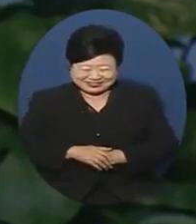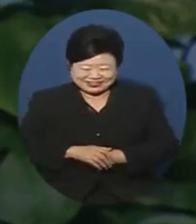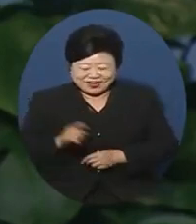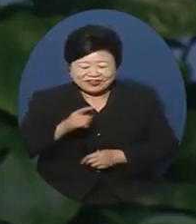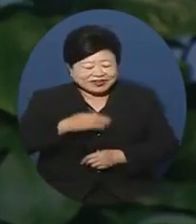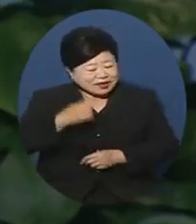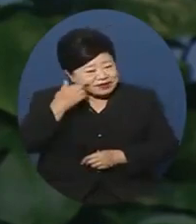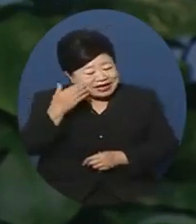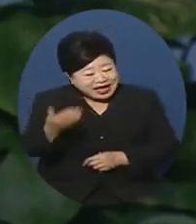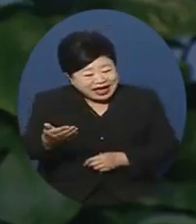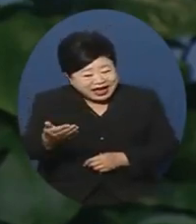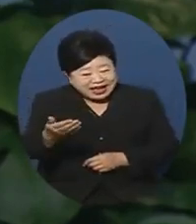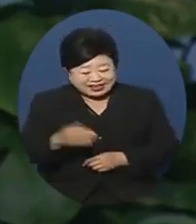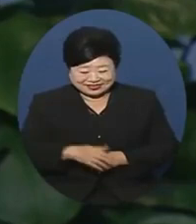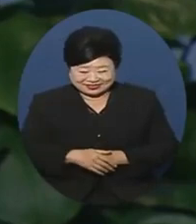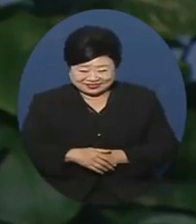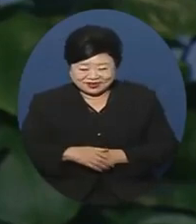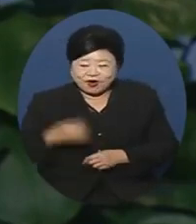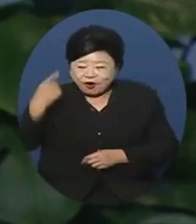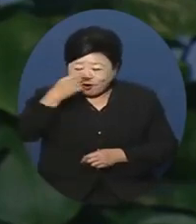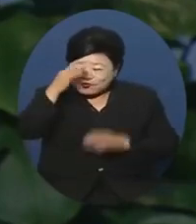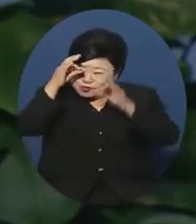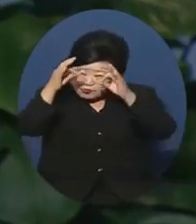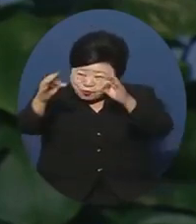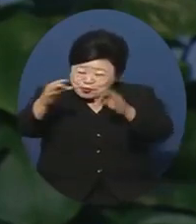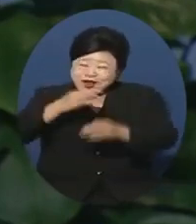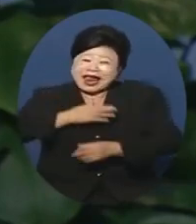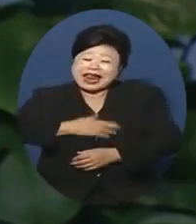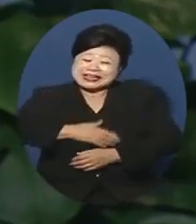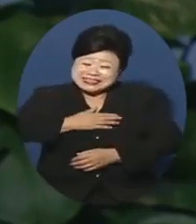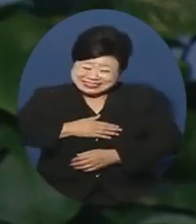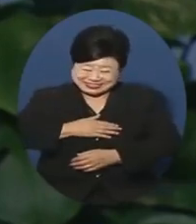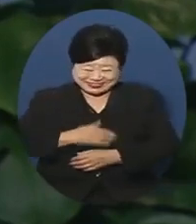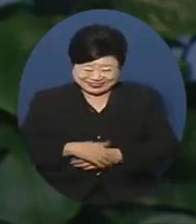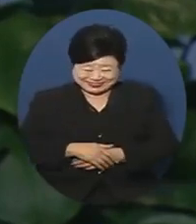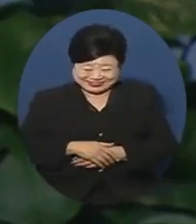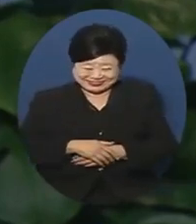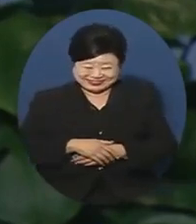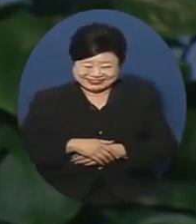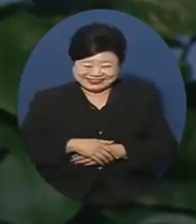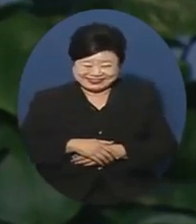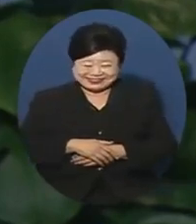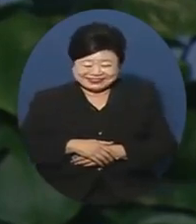어떻게 아느냐? 아느냐? 어떻게 알아요? 눈 보고 알지?